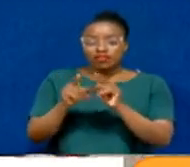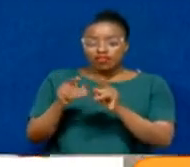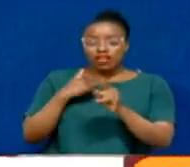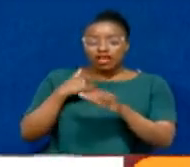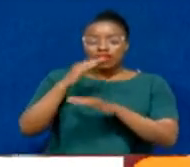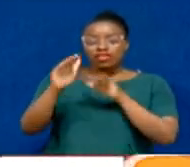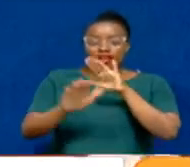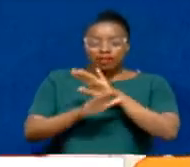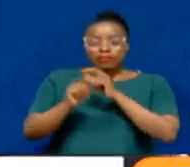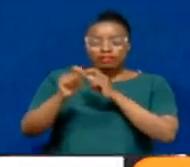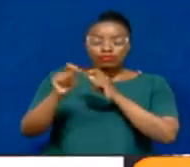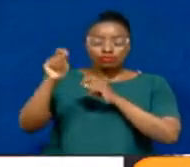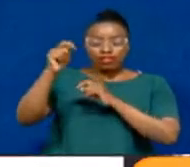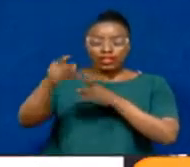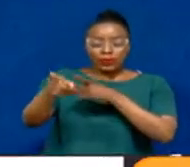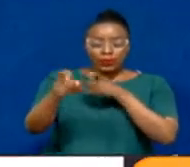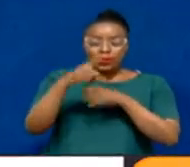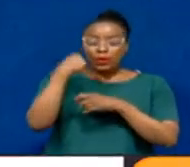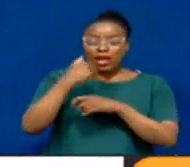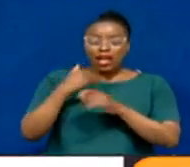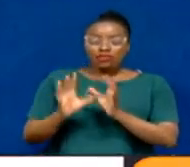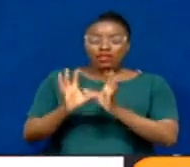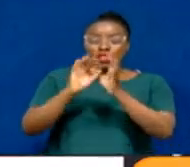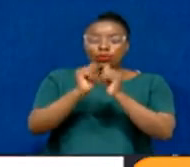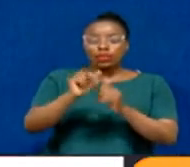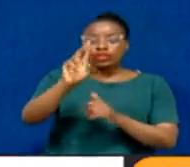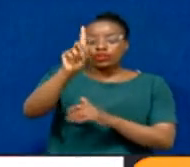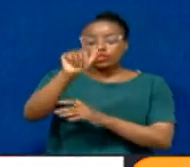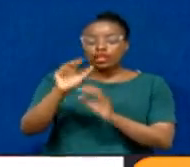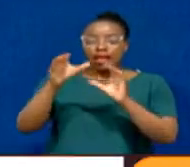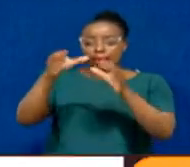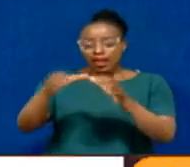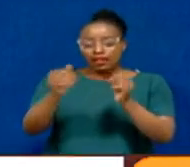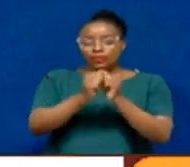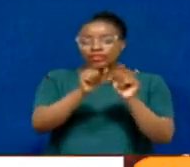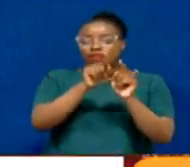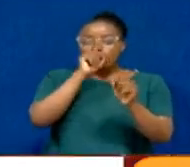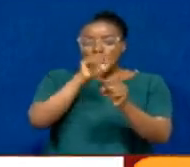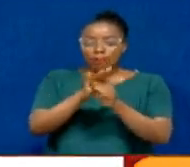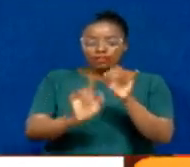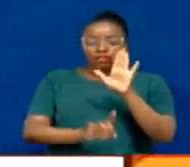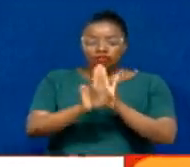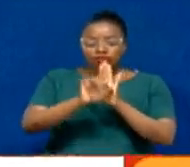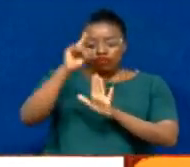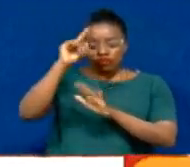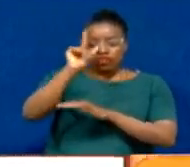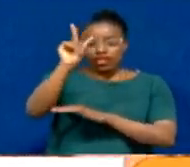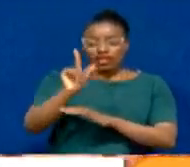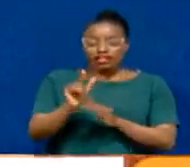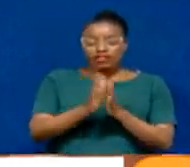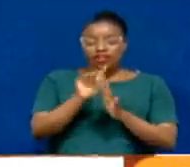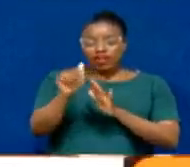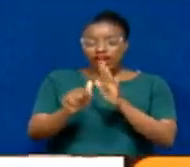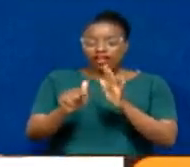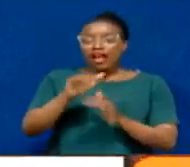the party's deputy head, William Ruto, who has been associated with the UDA party with promises of development for the region